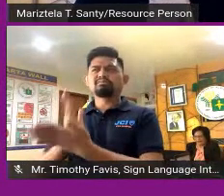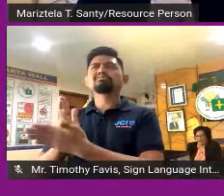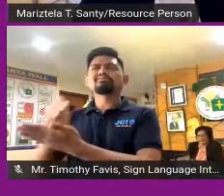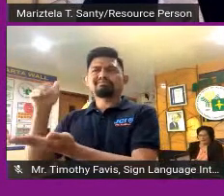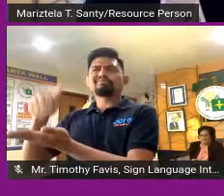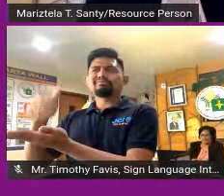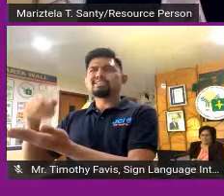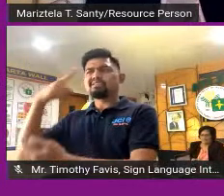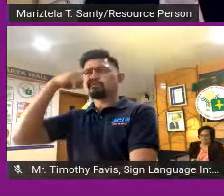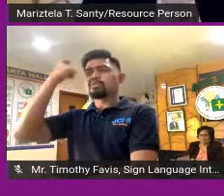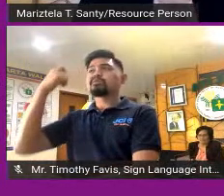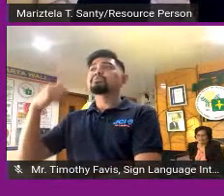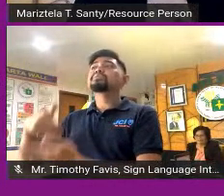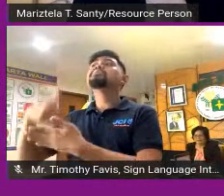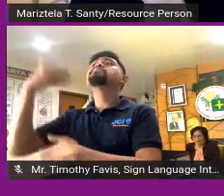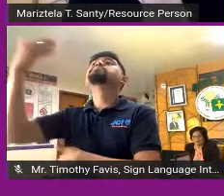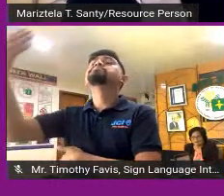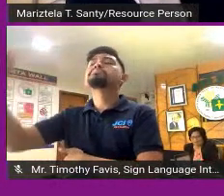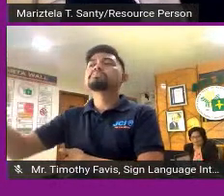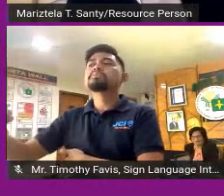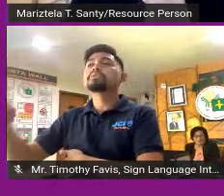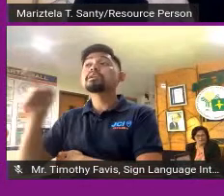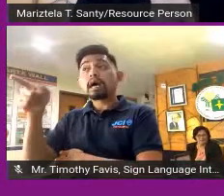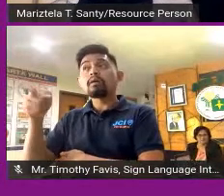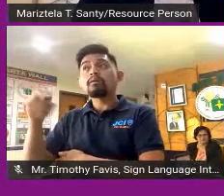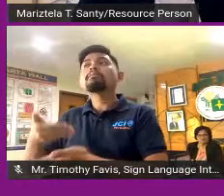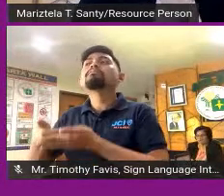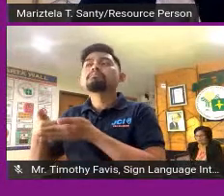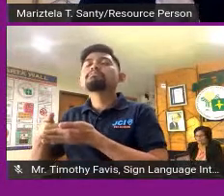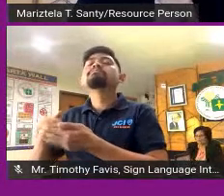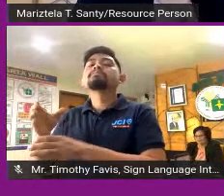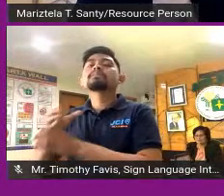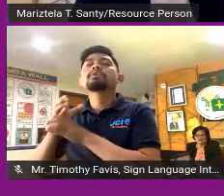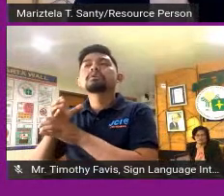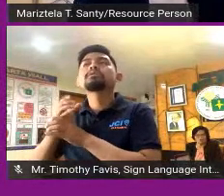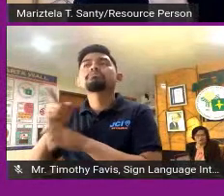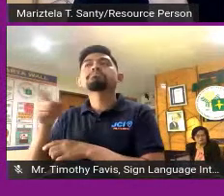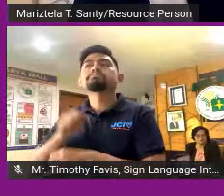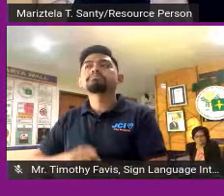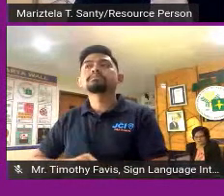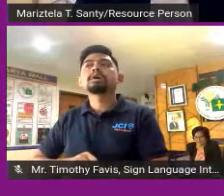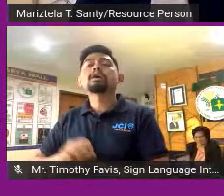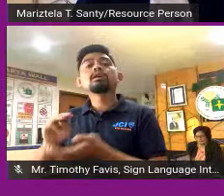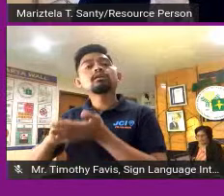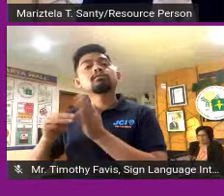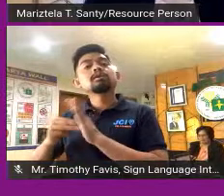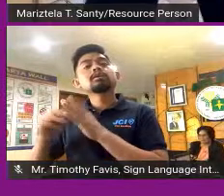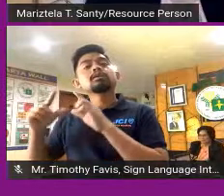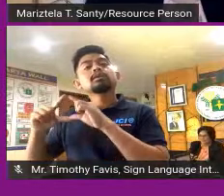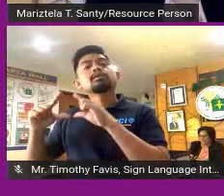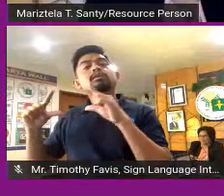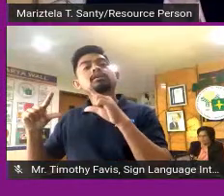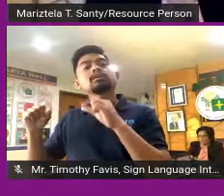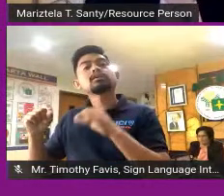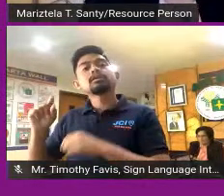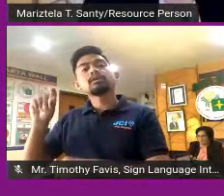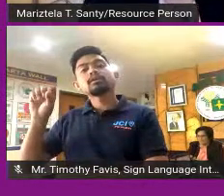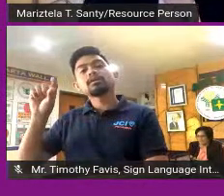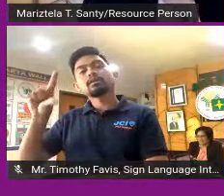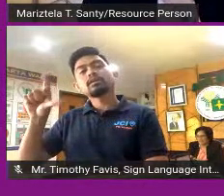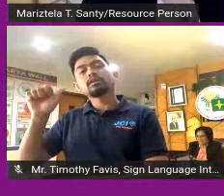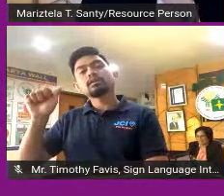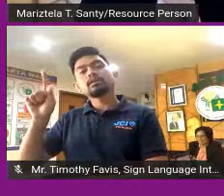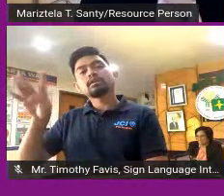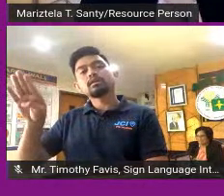kasi mag-aalaga ka man lang ng bata. Mag-aasawa ka. So that is stereotypes. Ano po?